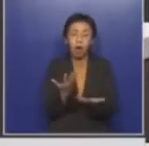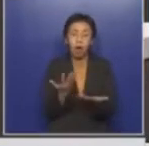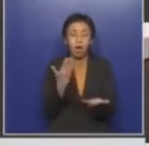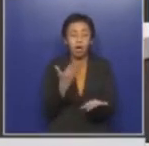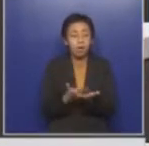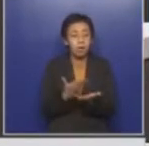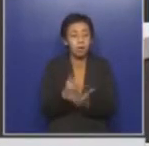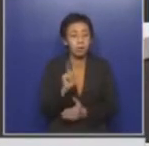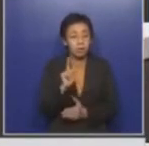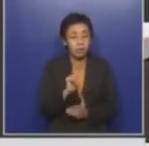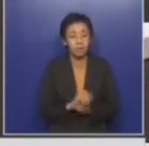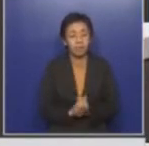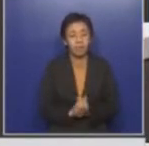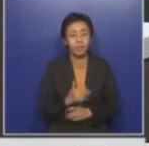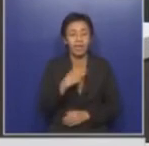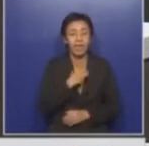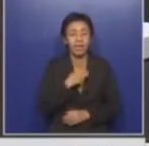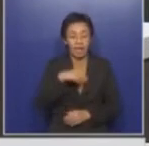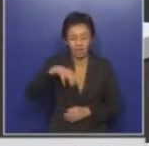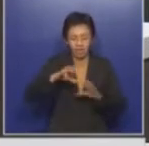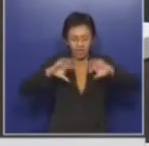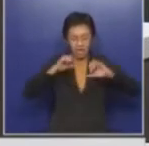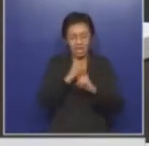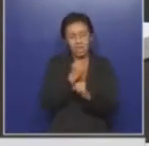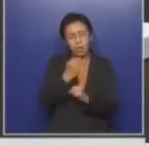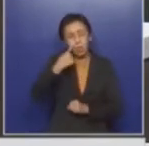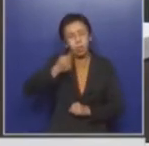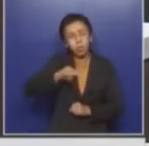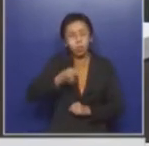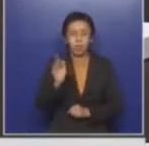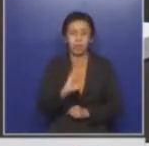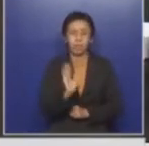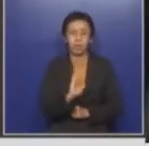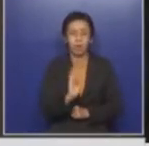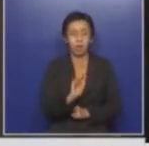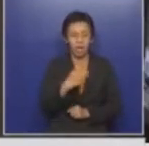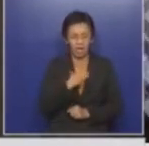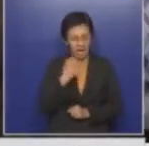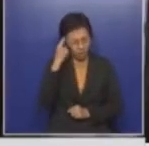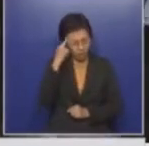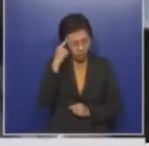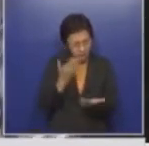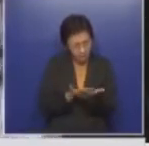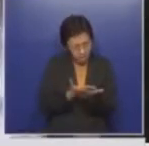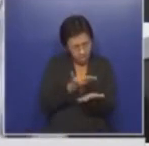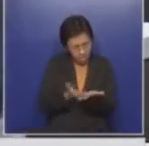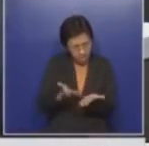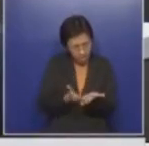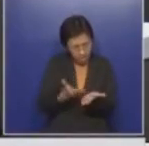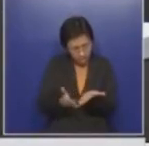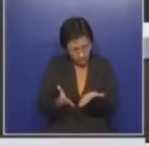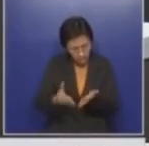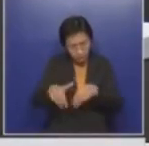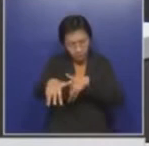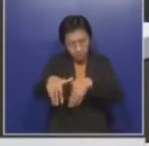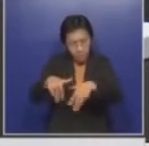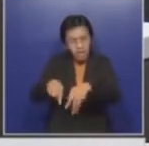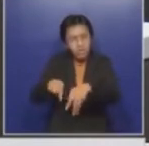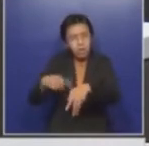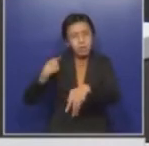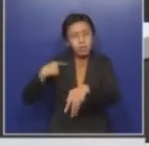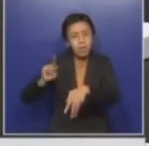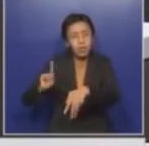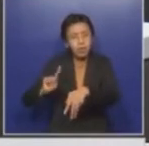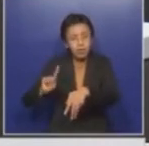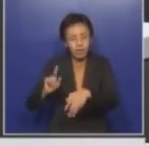ต้องการให้เป็น performance ของหน่วยราชการครับเราต้องการเห็นผลสัมฤทธิ์ที่เกิดขึ้นกับประชาชนครับ เราใช้งบ